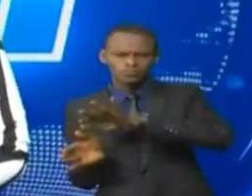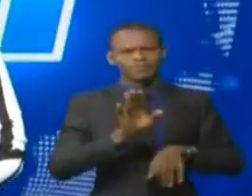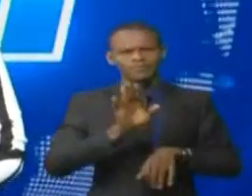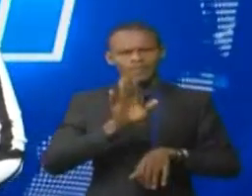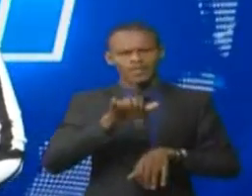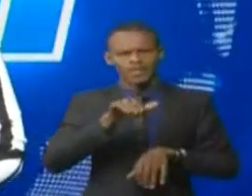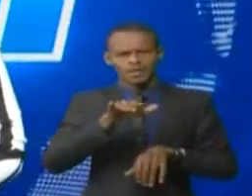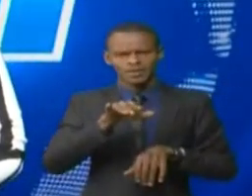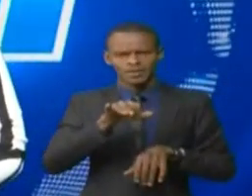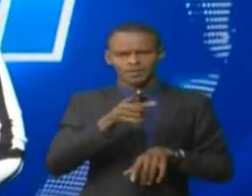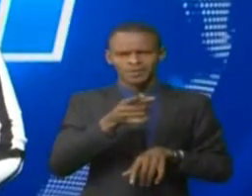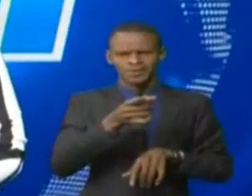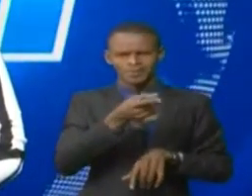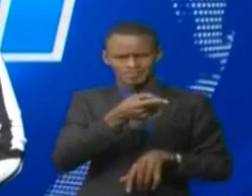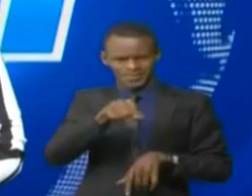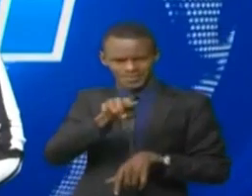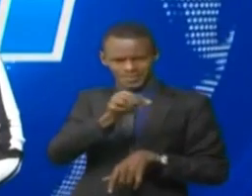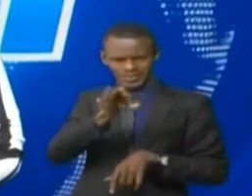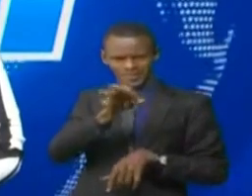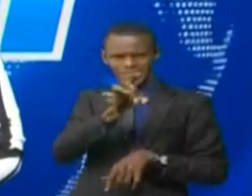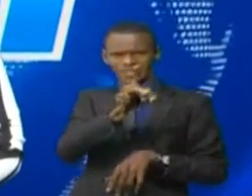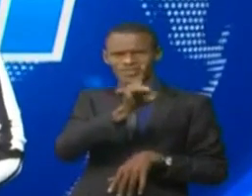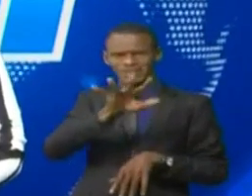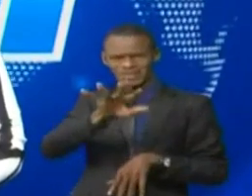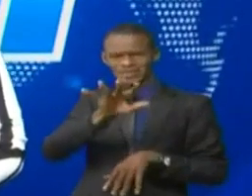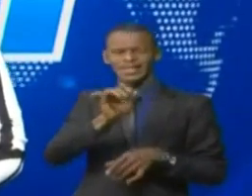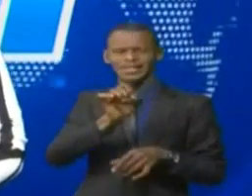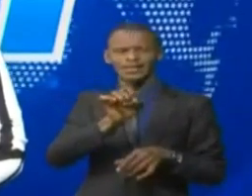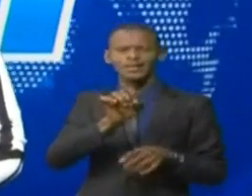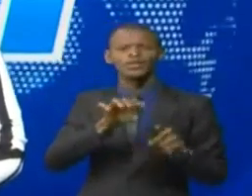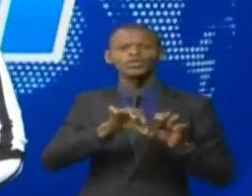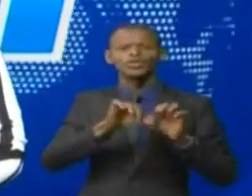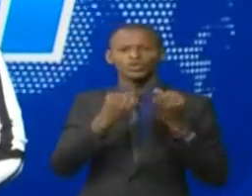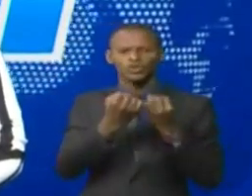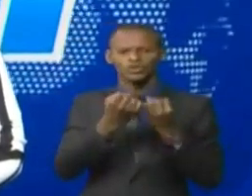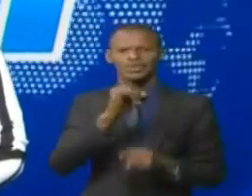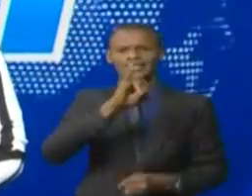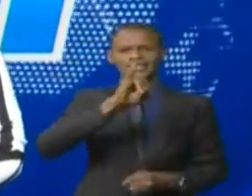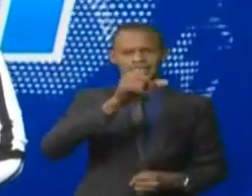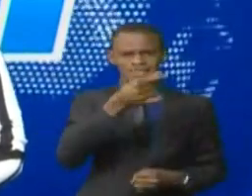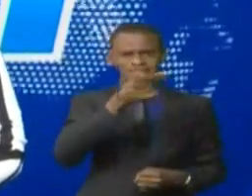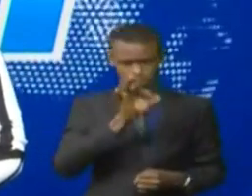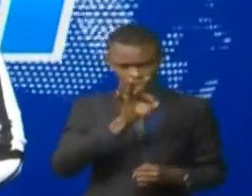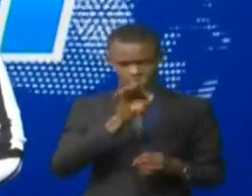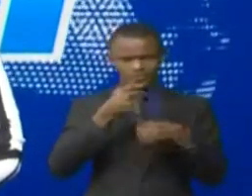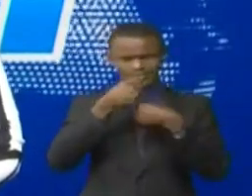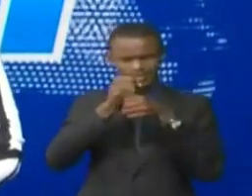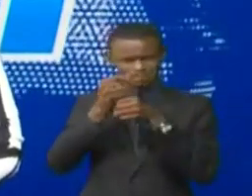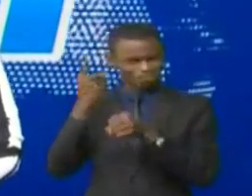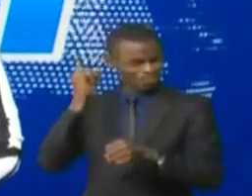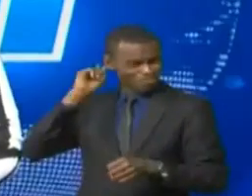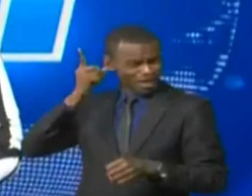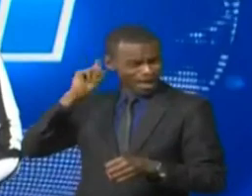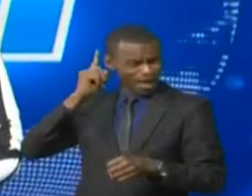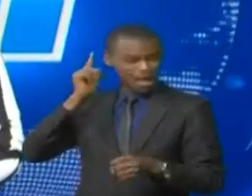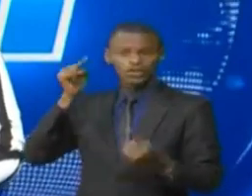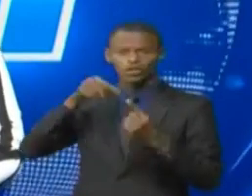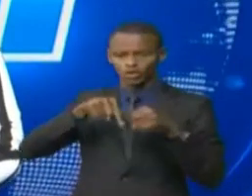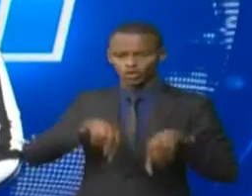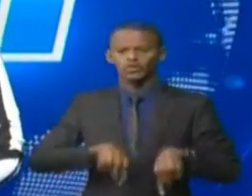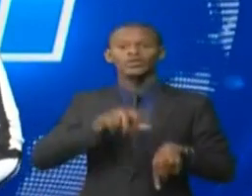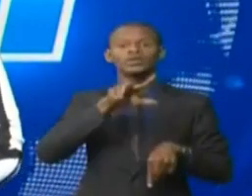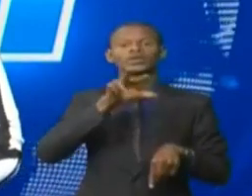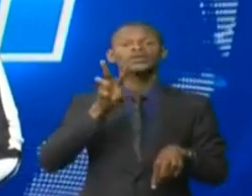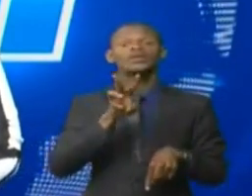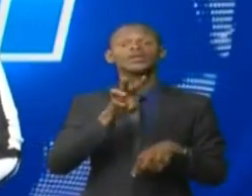En 1987, l'Inspection Générale des Finances, IGF, totalise aujourd'hui 36 ans d'existence cette année. C'était une occasion pour